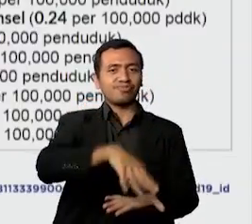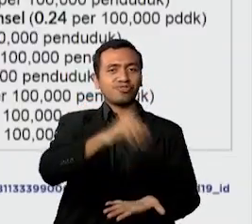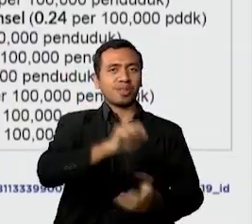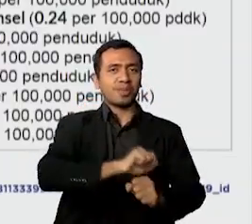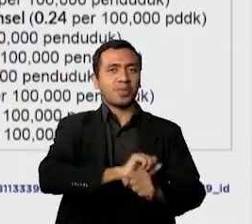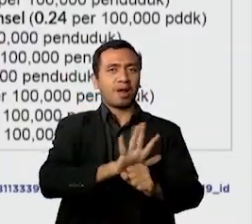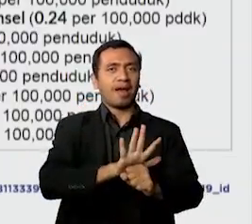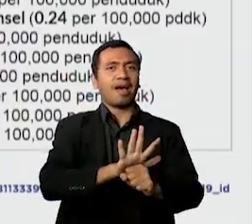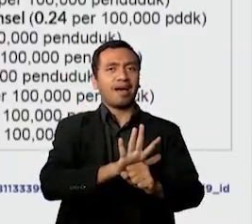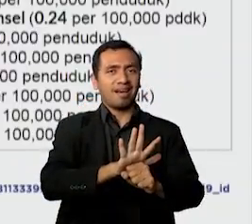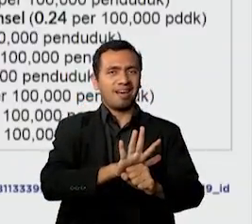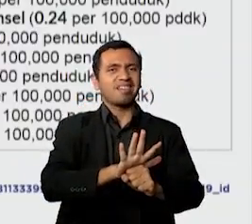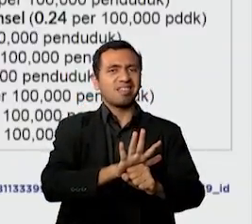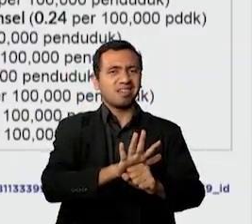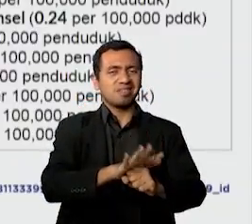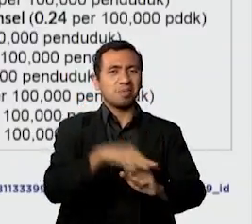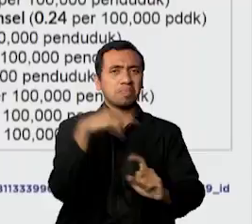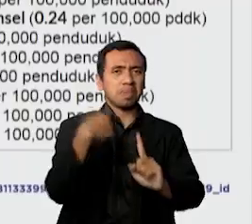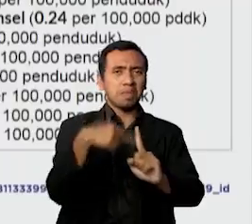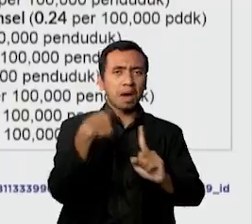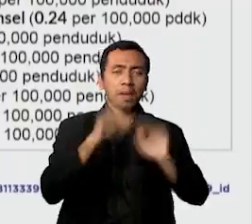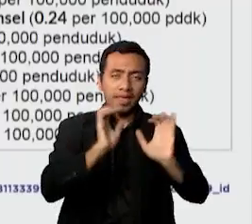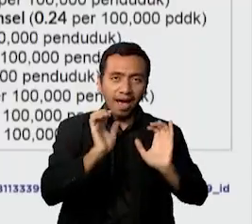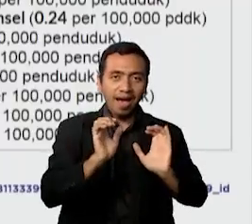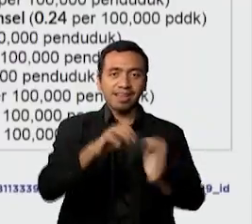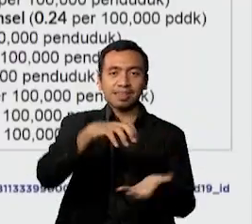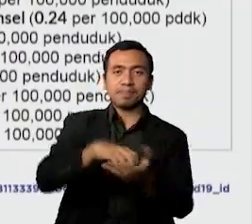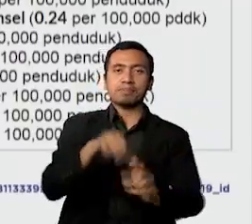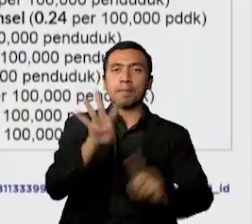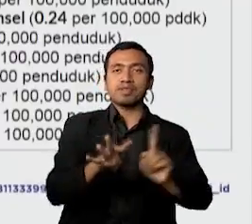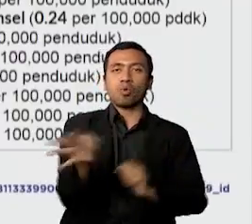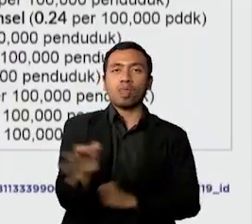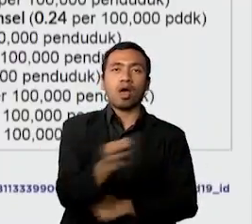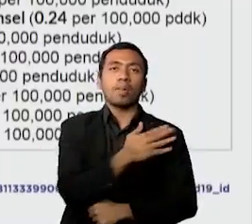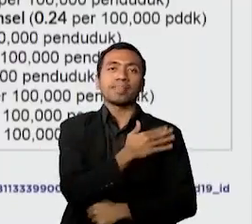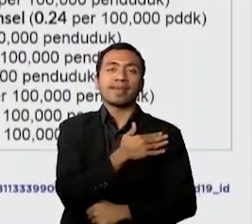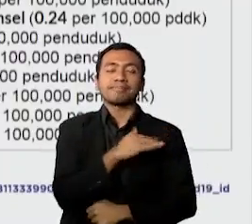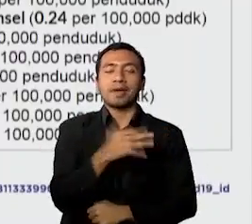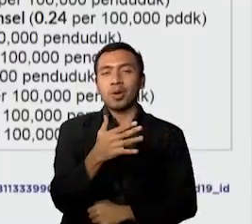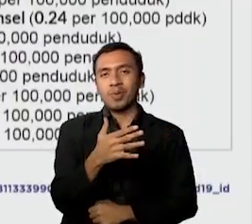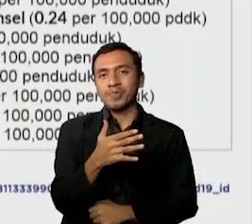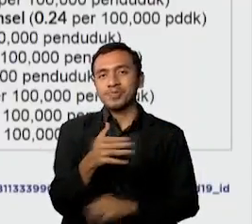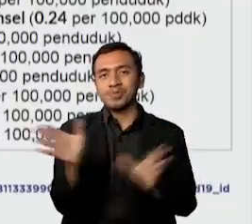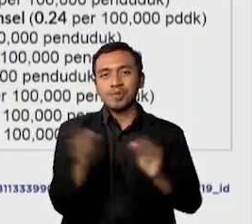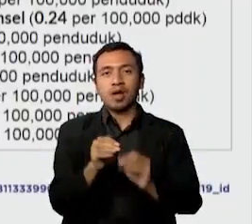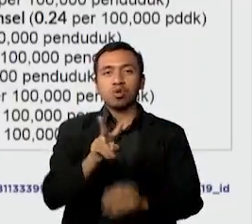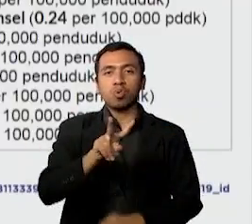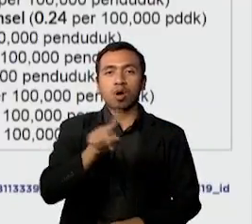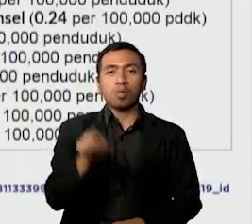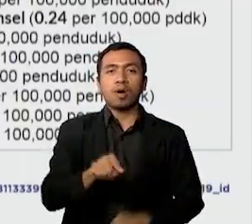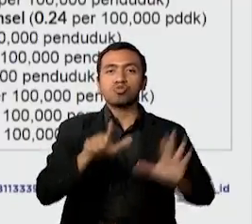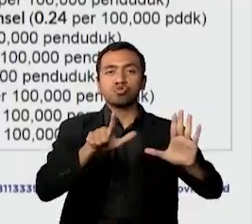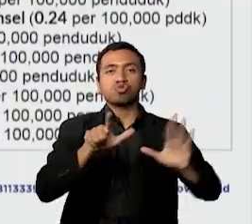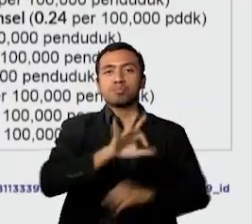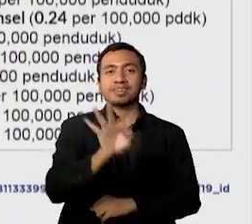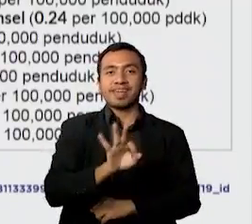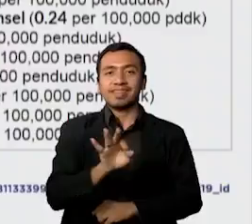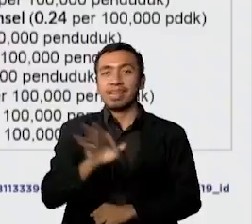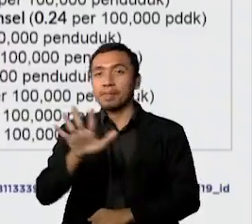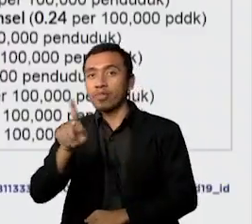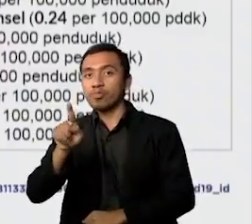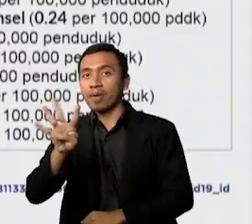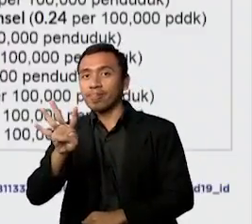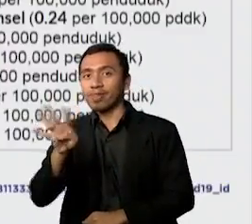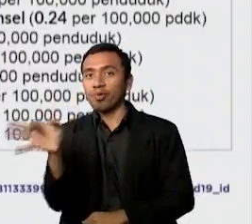terdapat penambahan kasus yang sangat tinggi di 14 kabupaten kota atau sekitar 2,7% dari 514